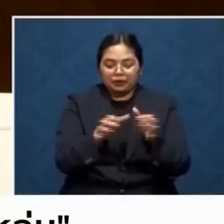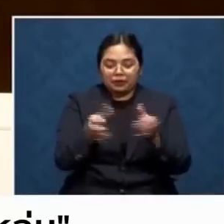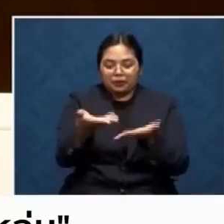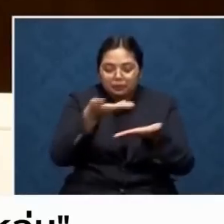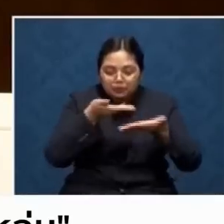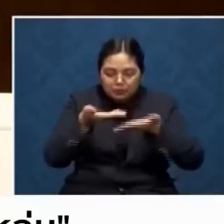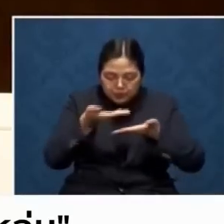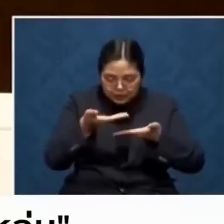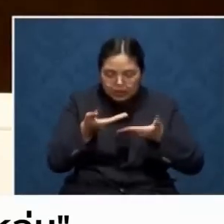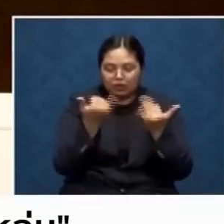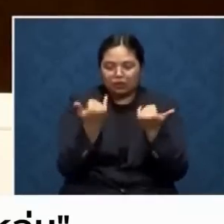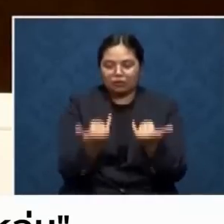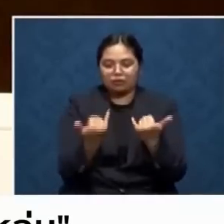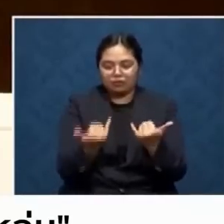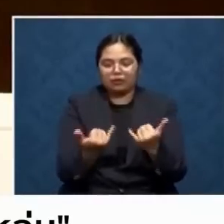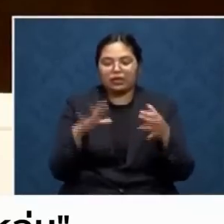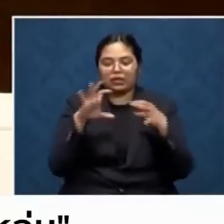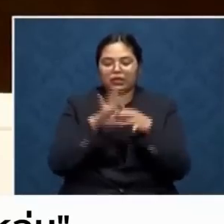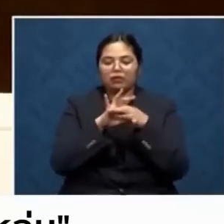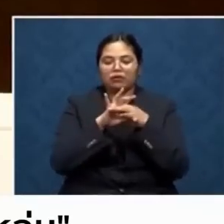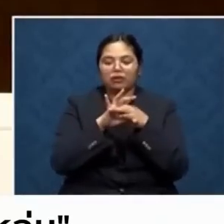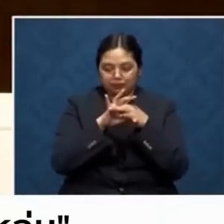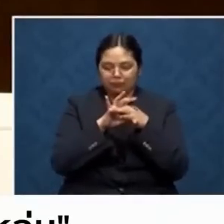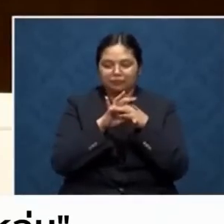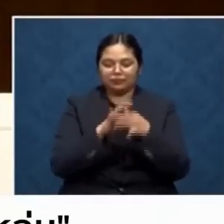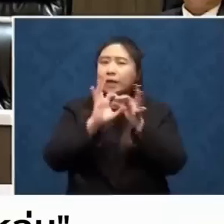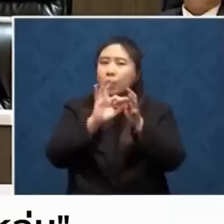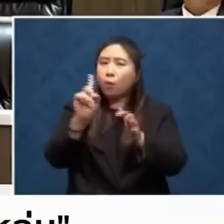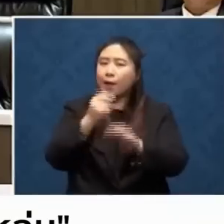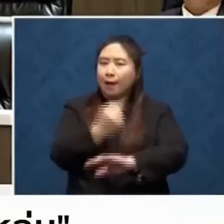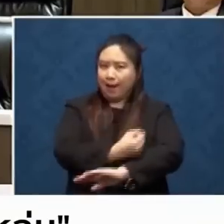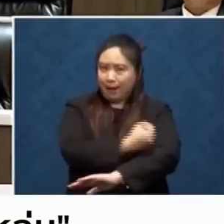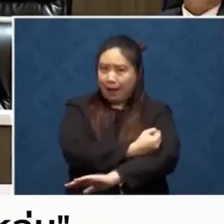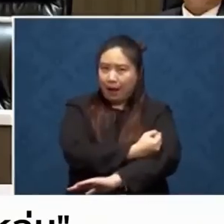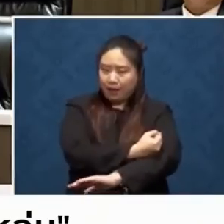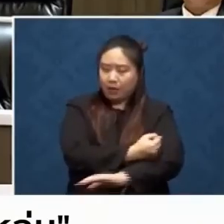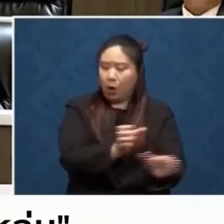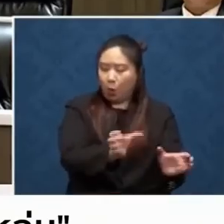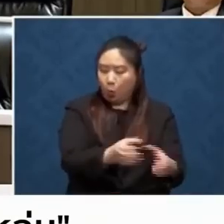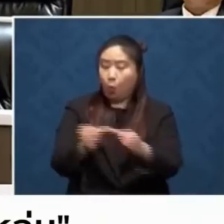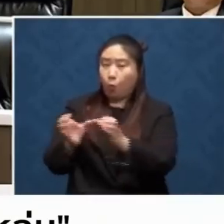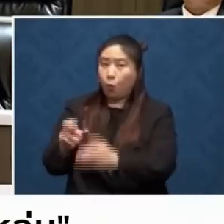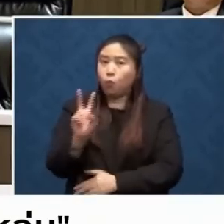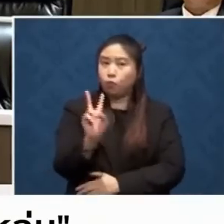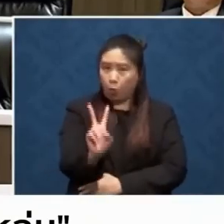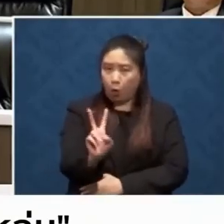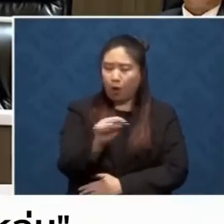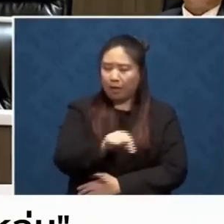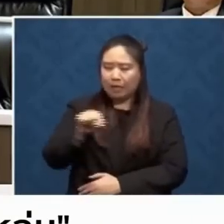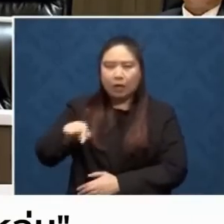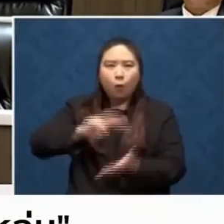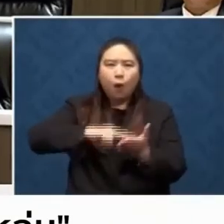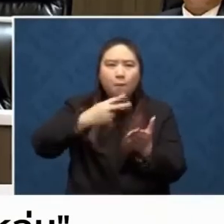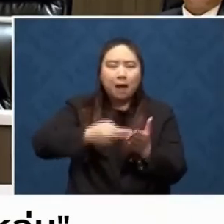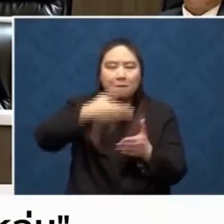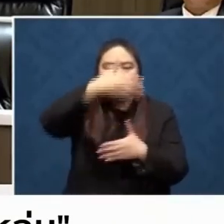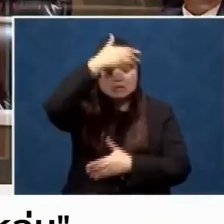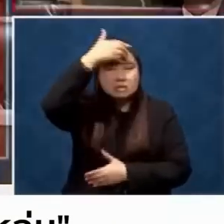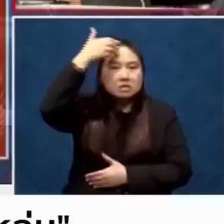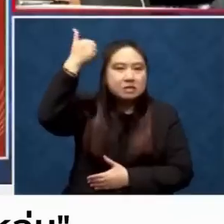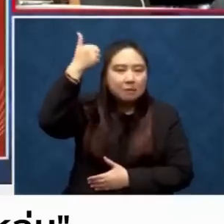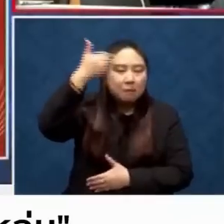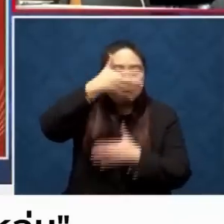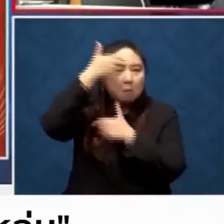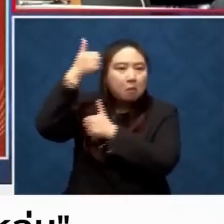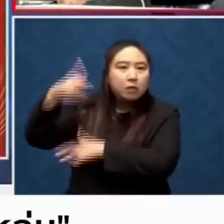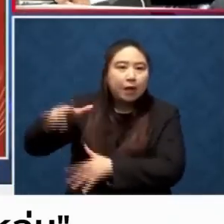การประชุมค่ะในช่วงหนึ่งนายสิริโรจน์ธนิกุลส.ส.สมุทรสาครพรรคก้าวไกลอภิปรายถึงนโยบายแรงงานนะคะว่าคำ